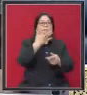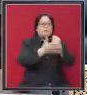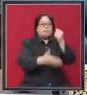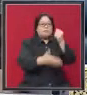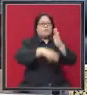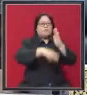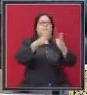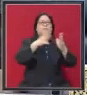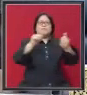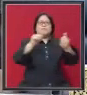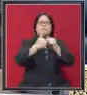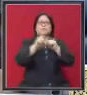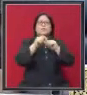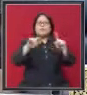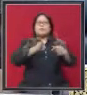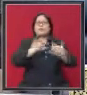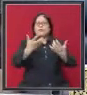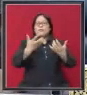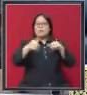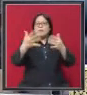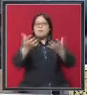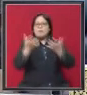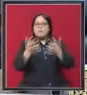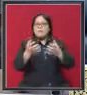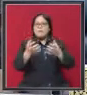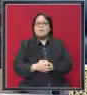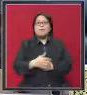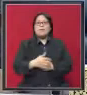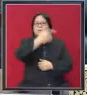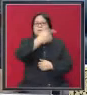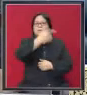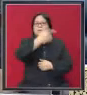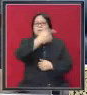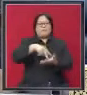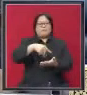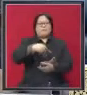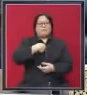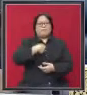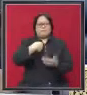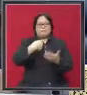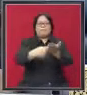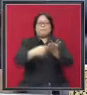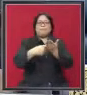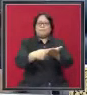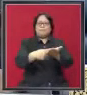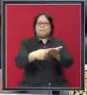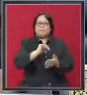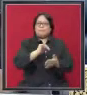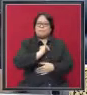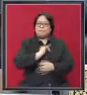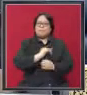bermasalah. Jadi saya masih lagi mahukan, kerana pendirian saya dalam perbahasan